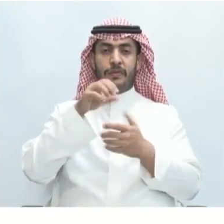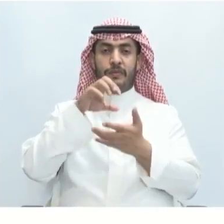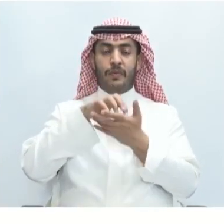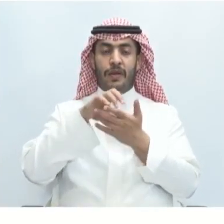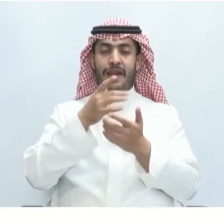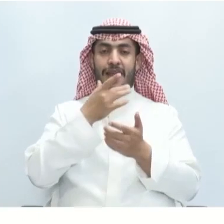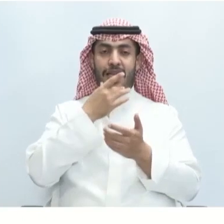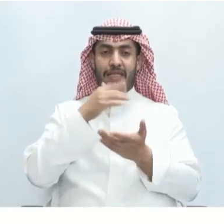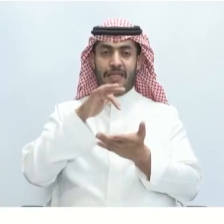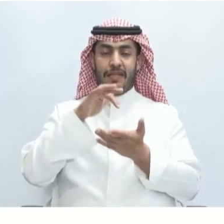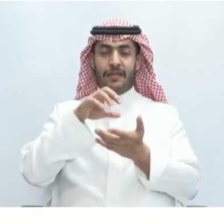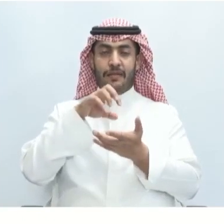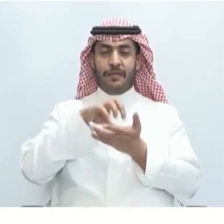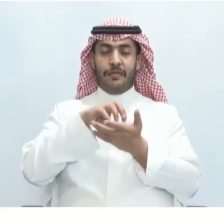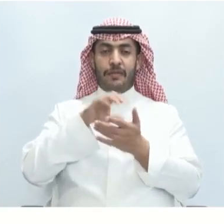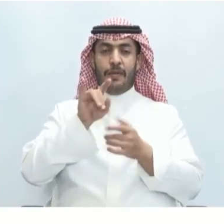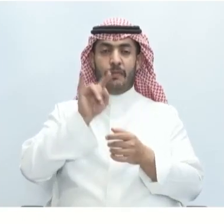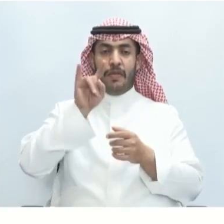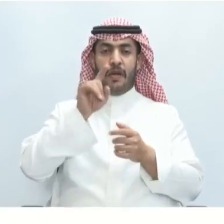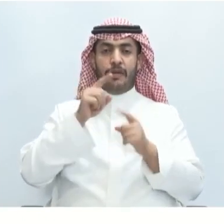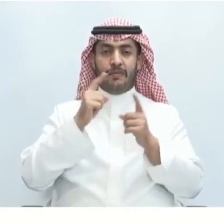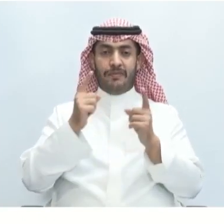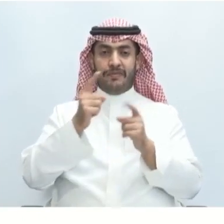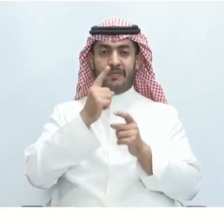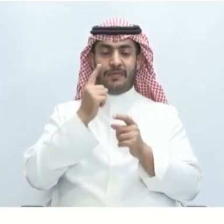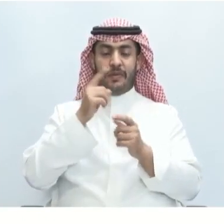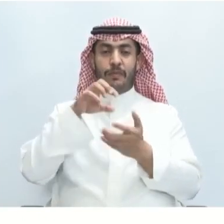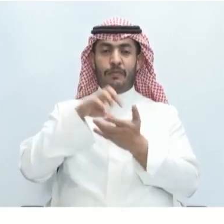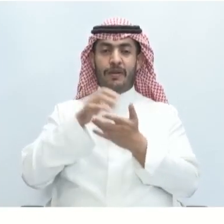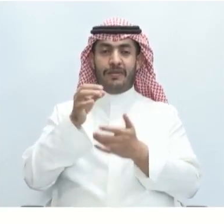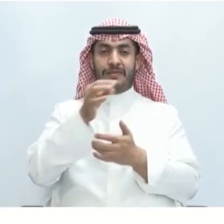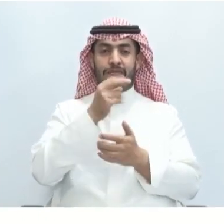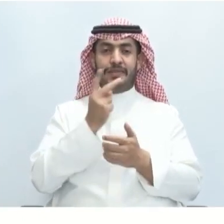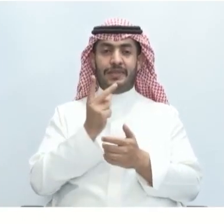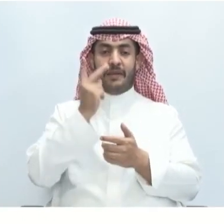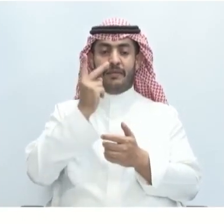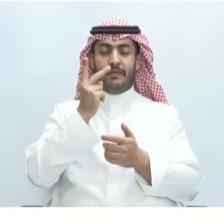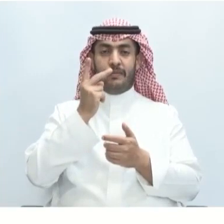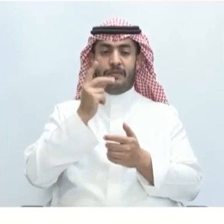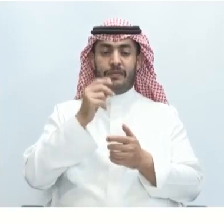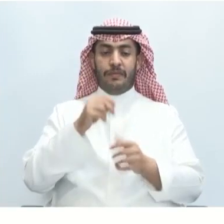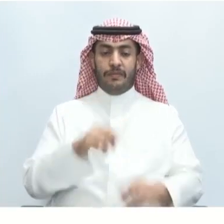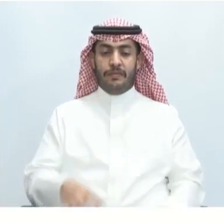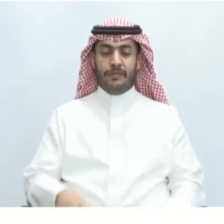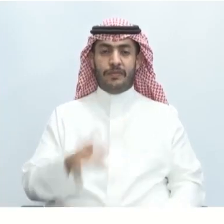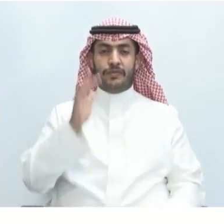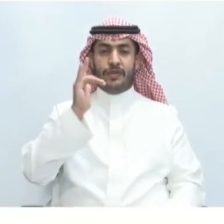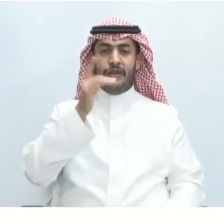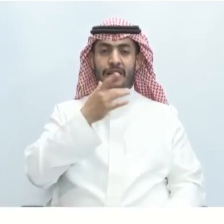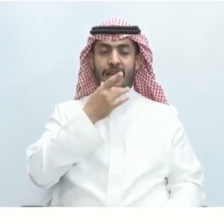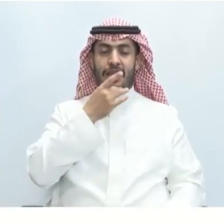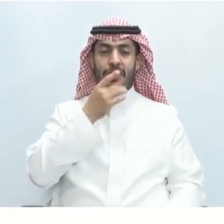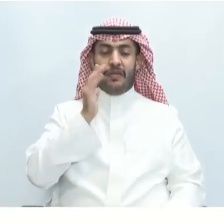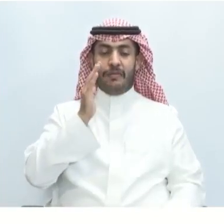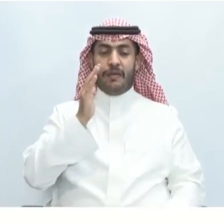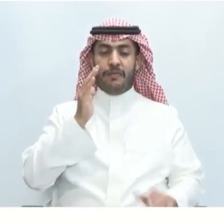الرئيسي في الرياض وهو مطار محوري لدينا سبع وجهات نستذكرها هي بالتاكيد جده والمدينه المنوره